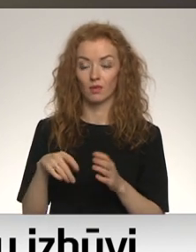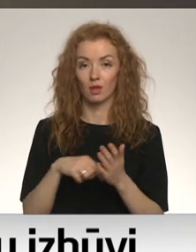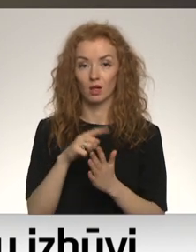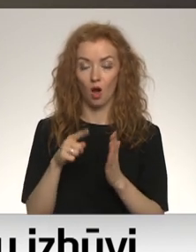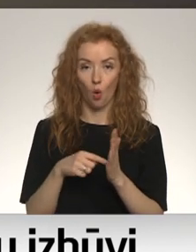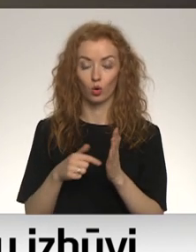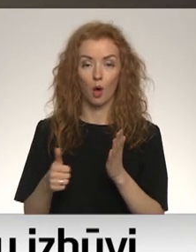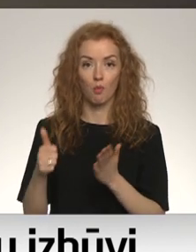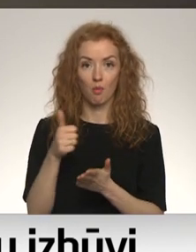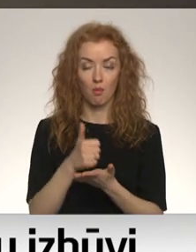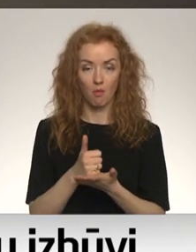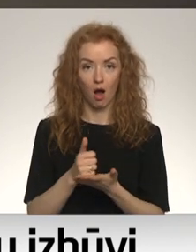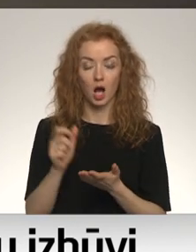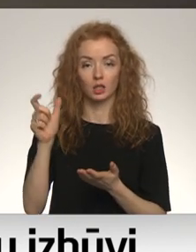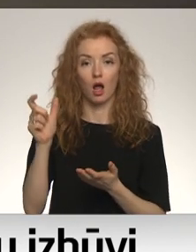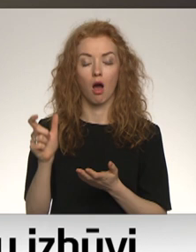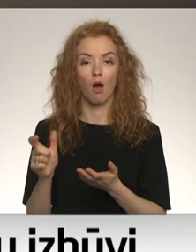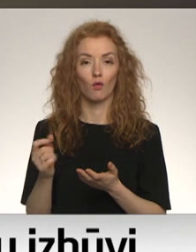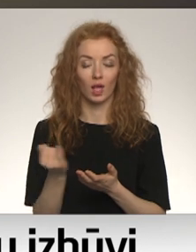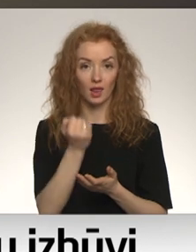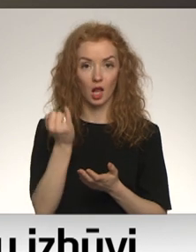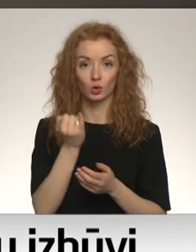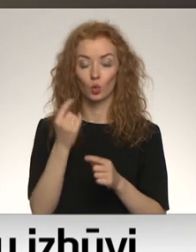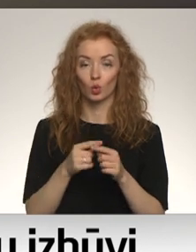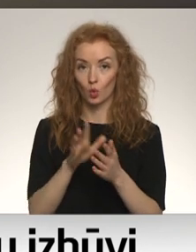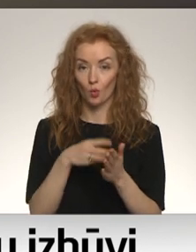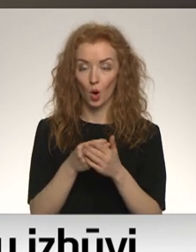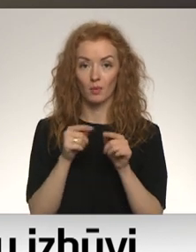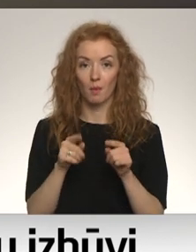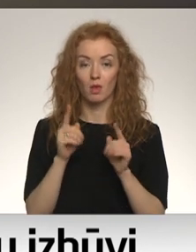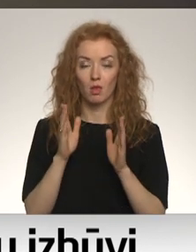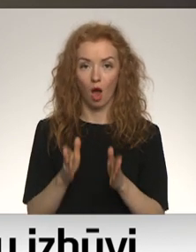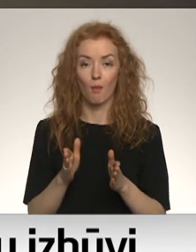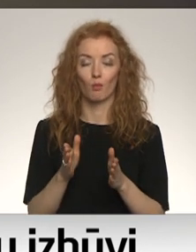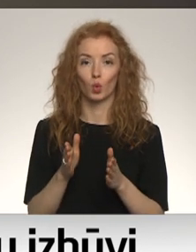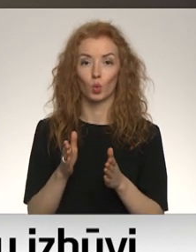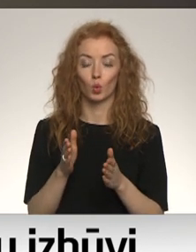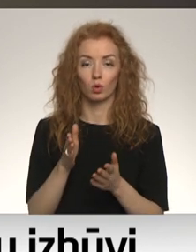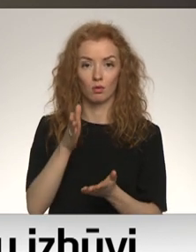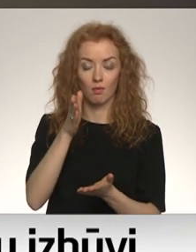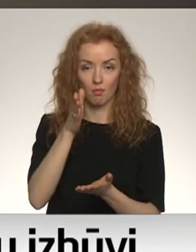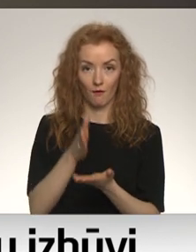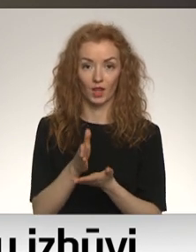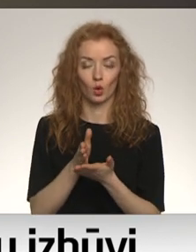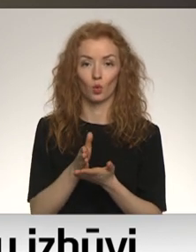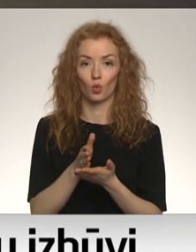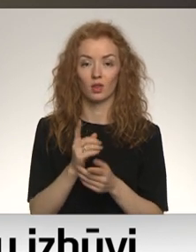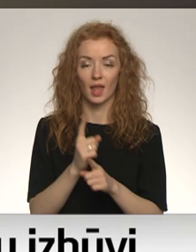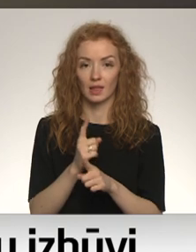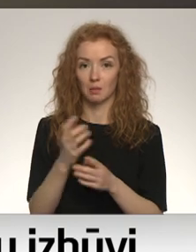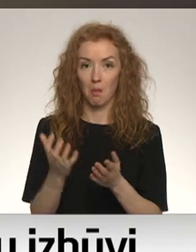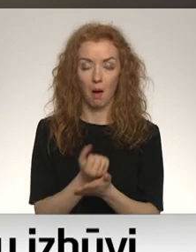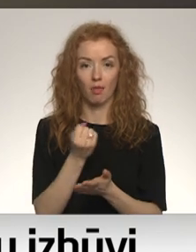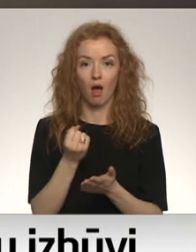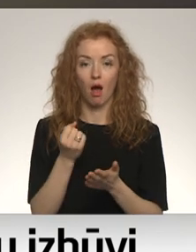jautājumu pārstāvju intereses. Tam jābūt ir joprojām balansā, un tam to balansu nevar panākt kādu